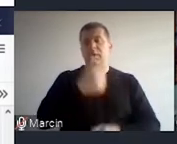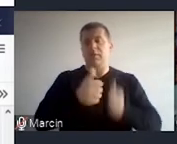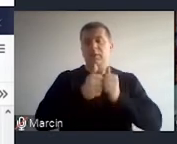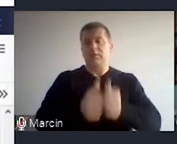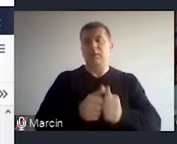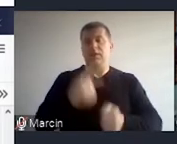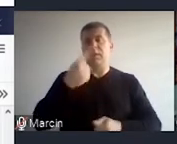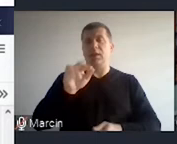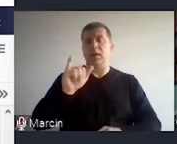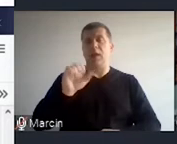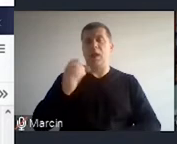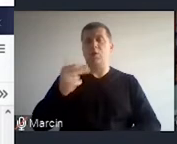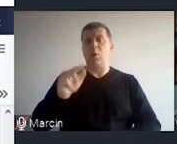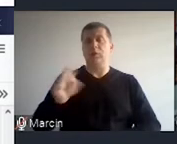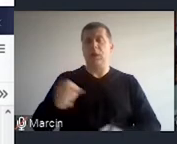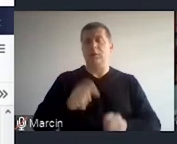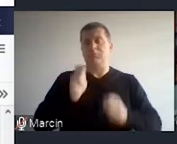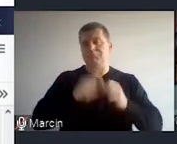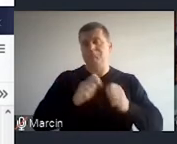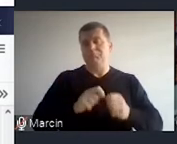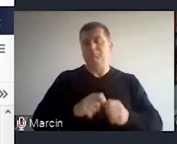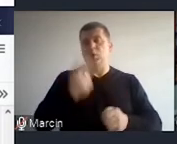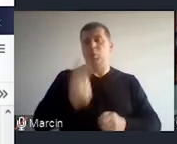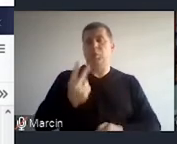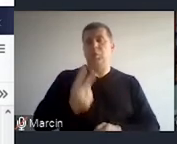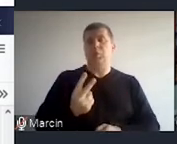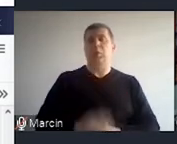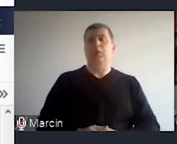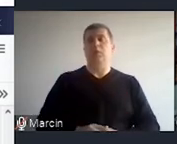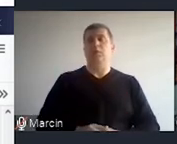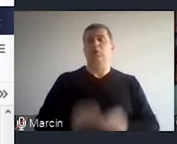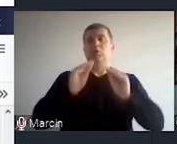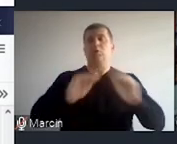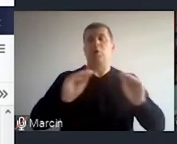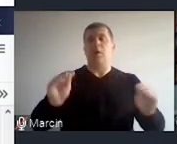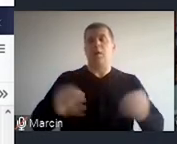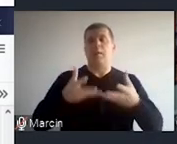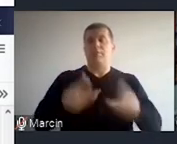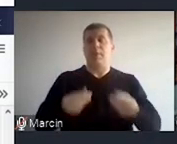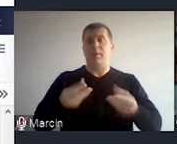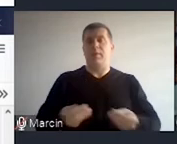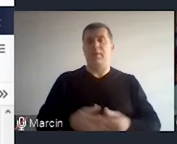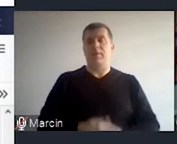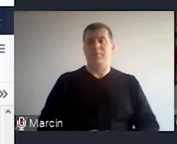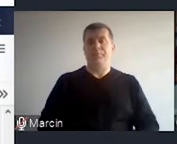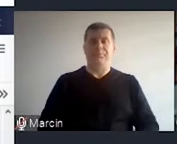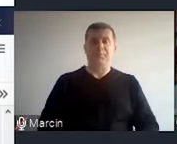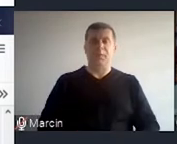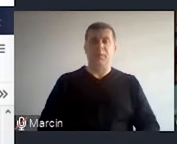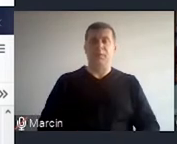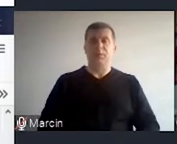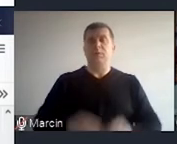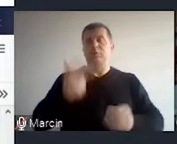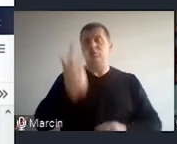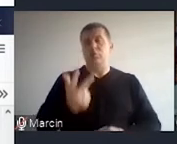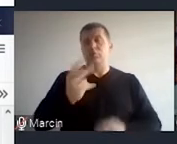będzie diagnoza, drugim zadaniem będą szkolenia miękkie, takie nazwijmy,